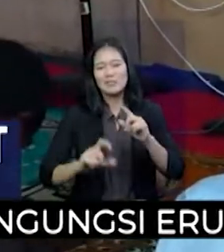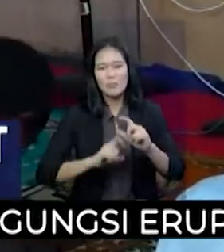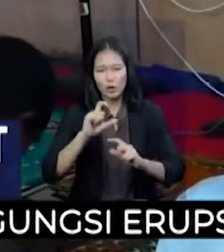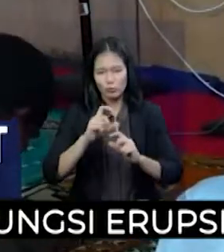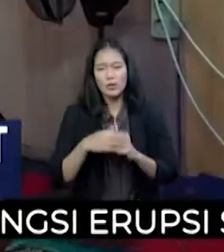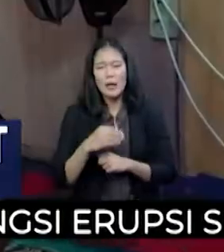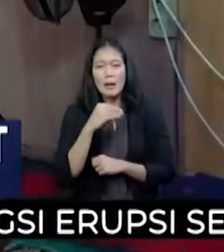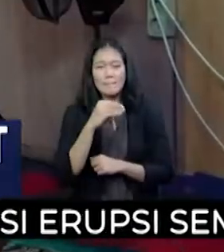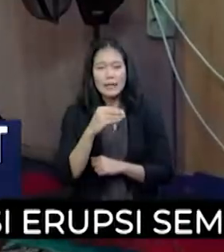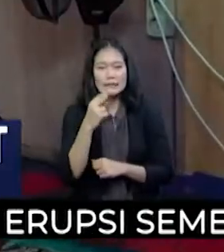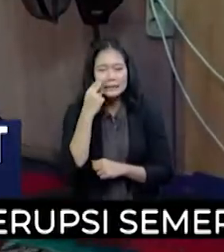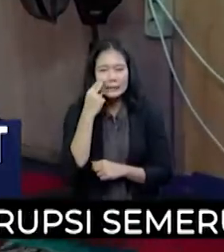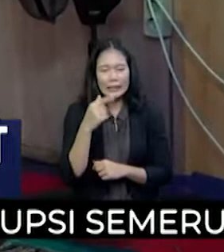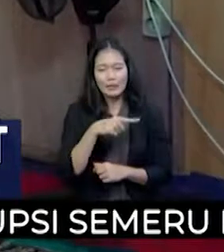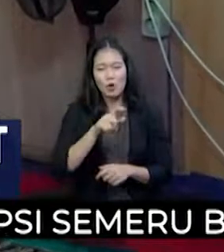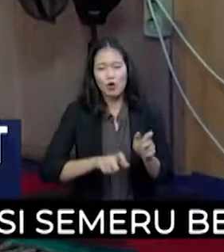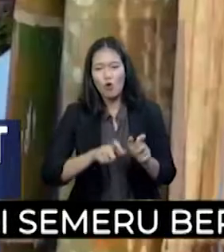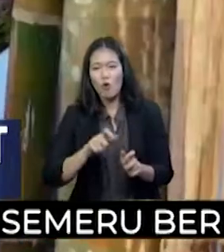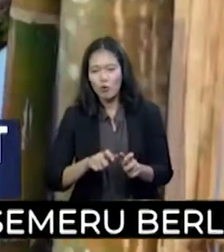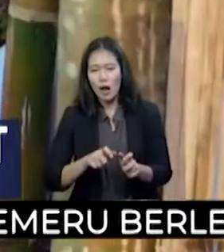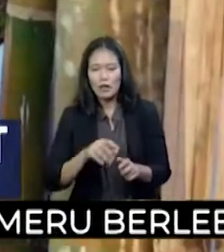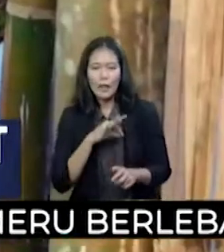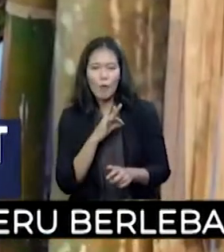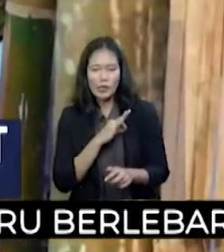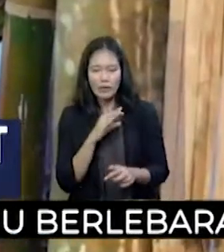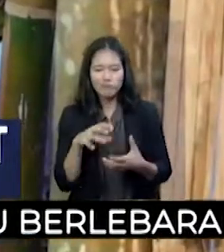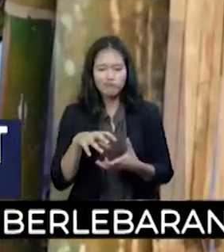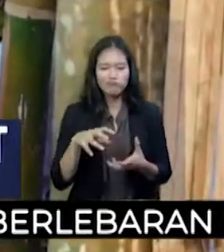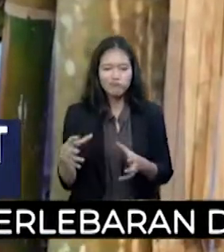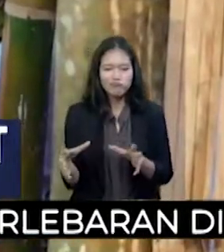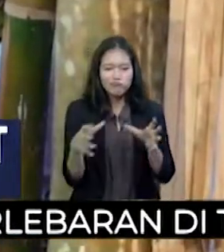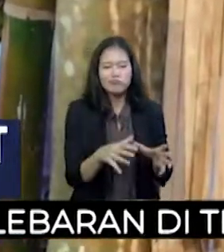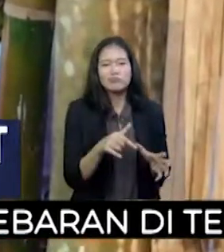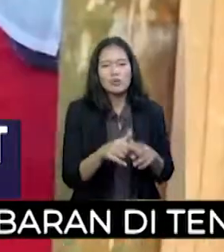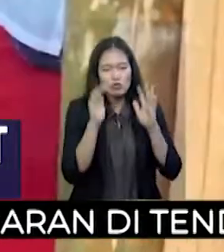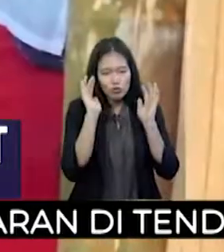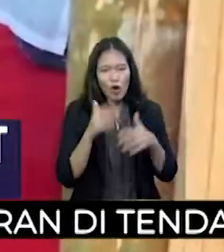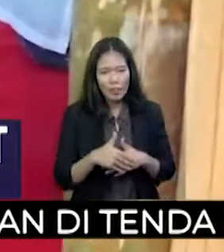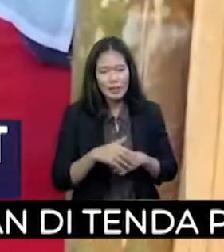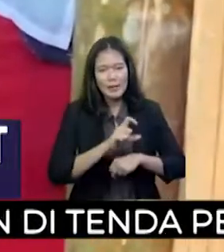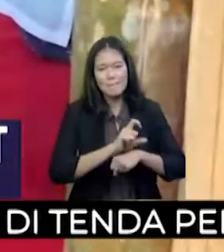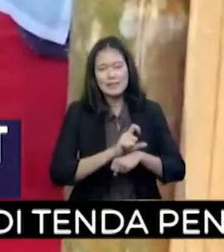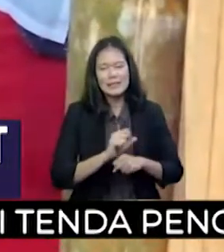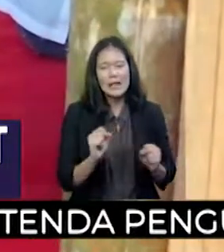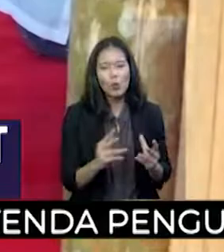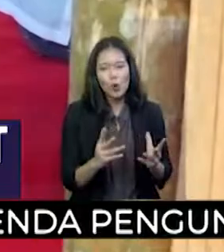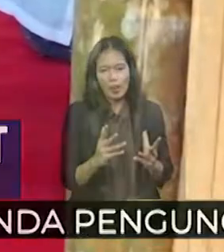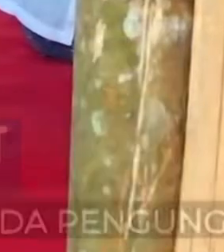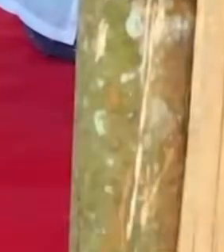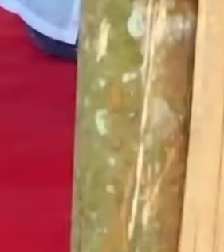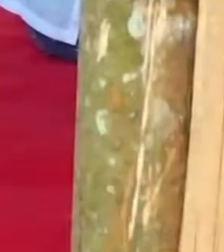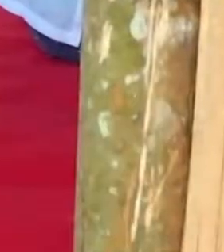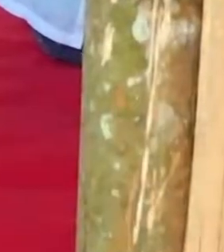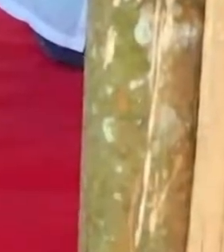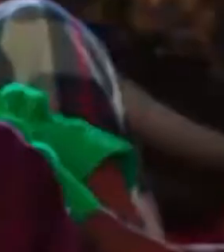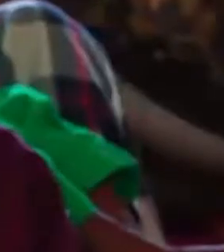pagi, puluhan pengungsi Semeru bersama sejumlah relawan melaksanakan sholat Idul Fitri di Masjid Darurat yang dibuat secara